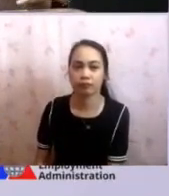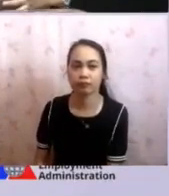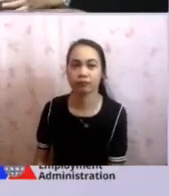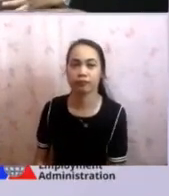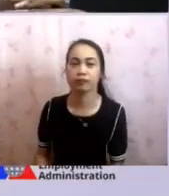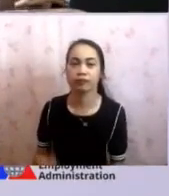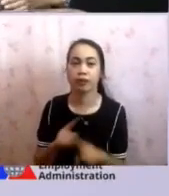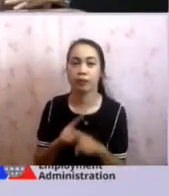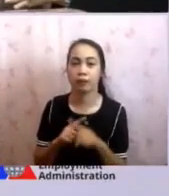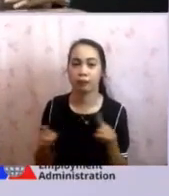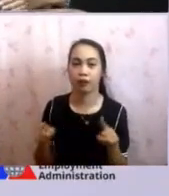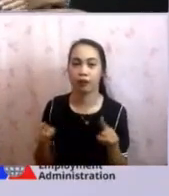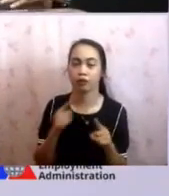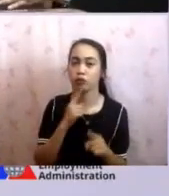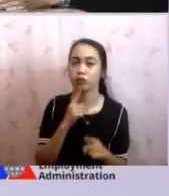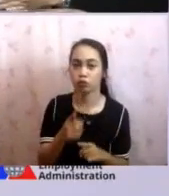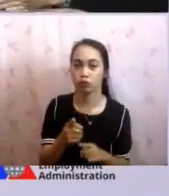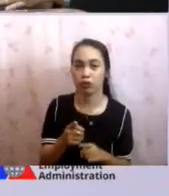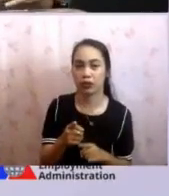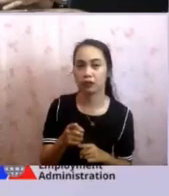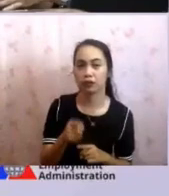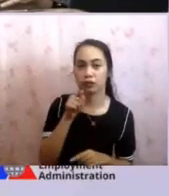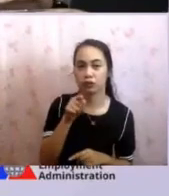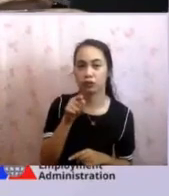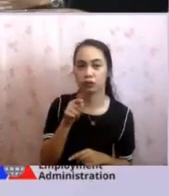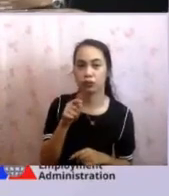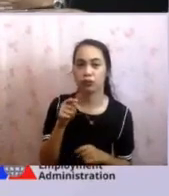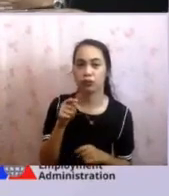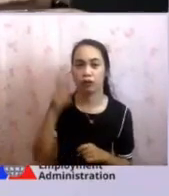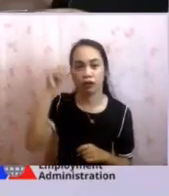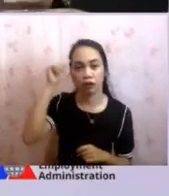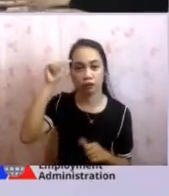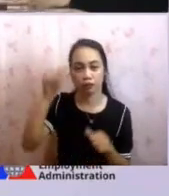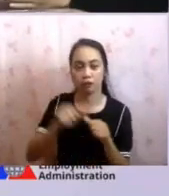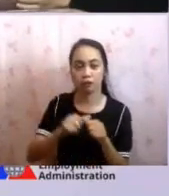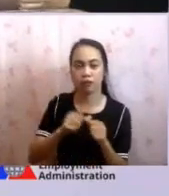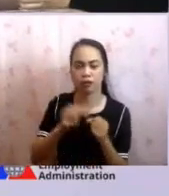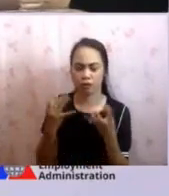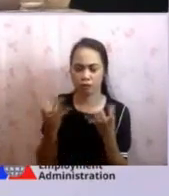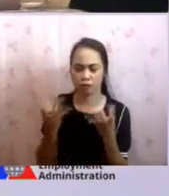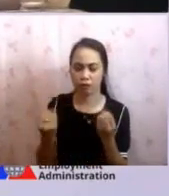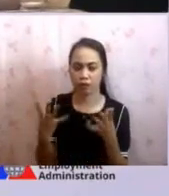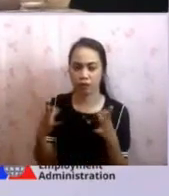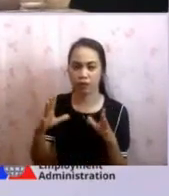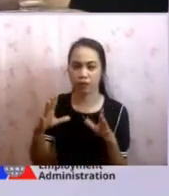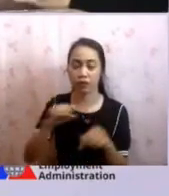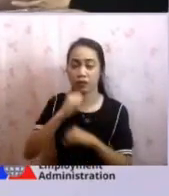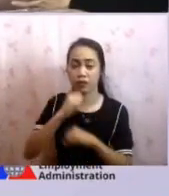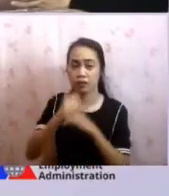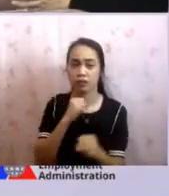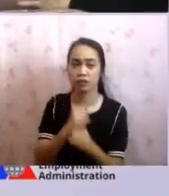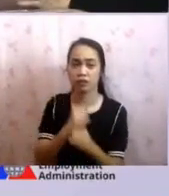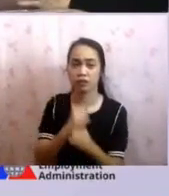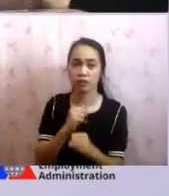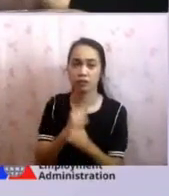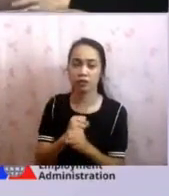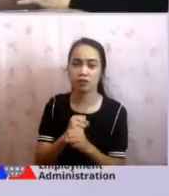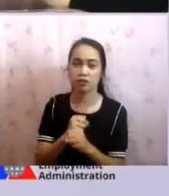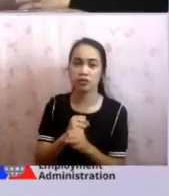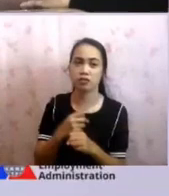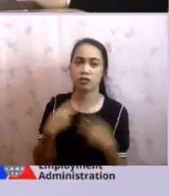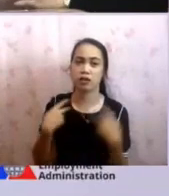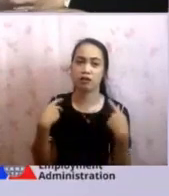guys, remember pila na ka-years sa mga recruiters doing their job as a recruiter. Pila na ka-applicants sila